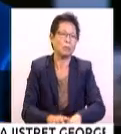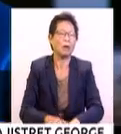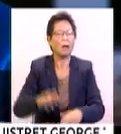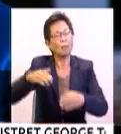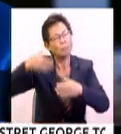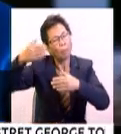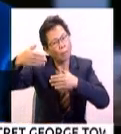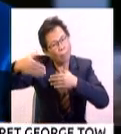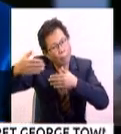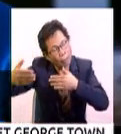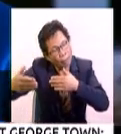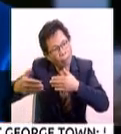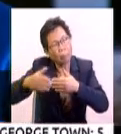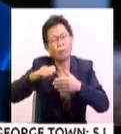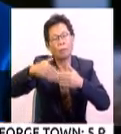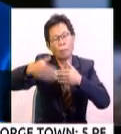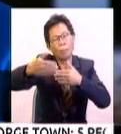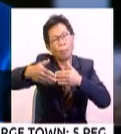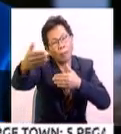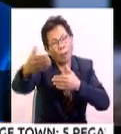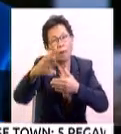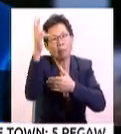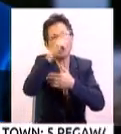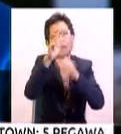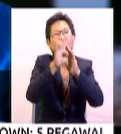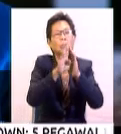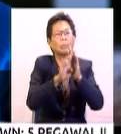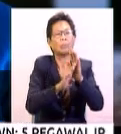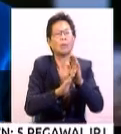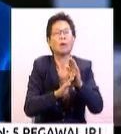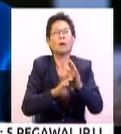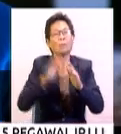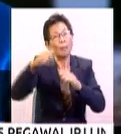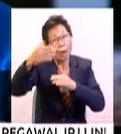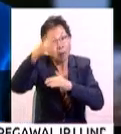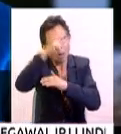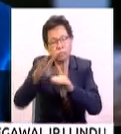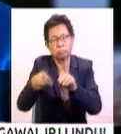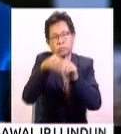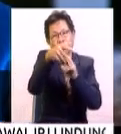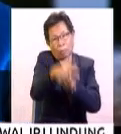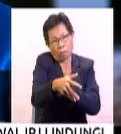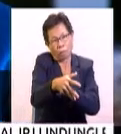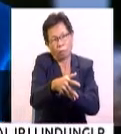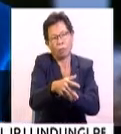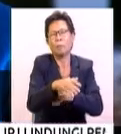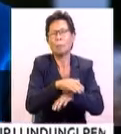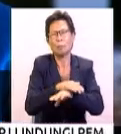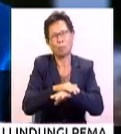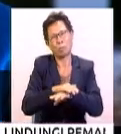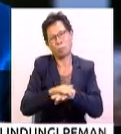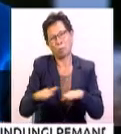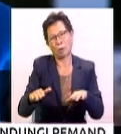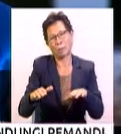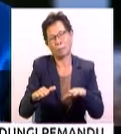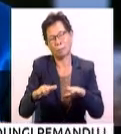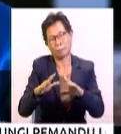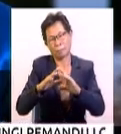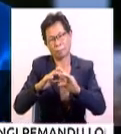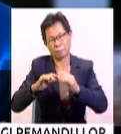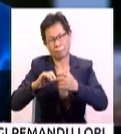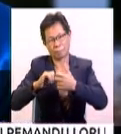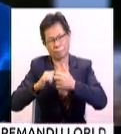Akhirnya, kerajaan terpaksa campur tangan, tetapi bukan penyelesaian kerana imej